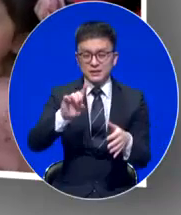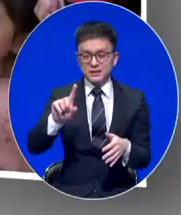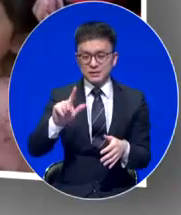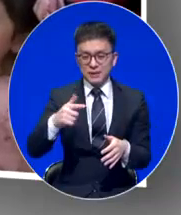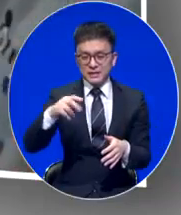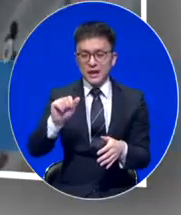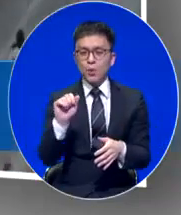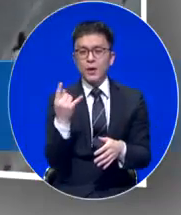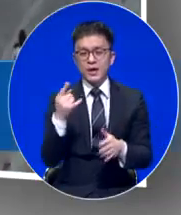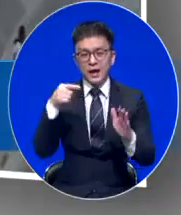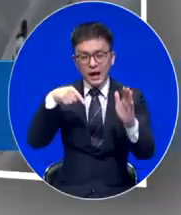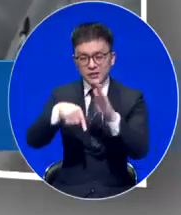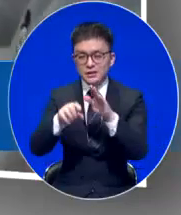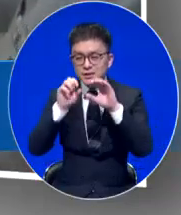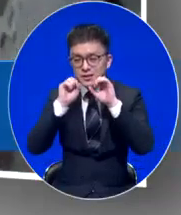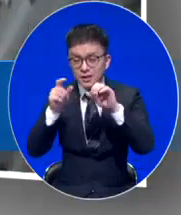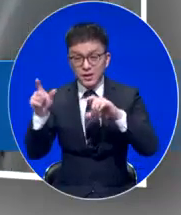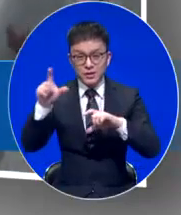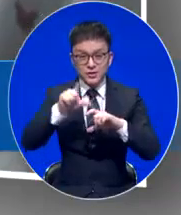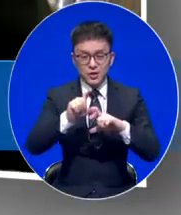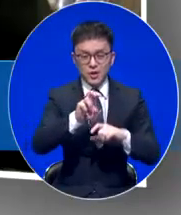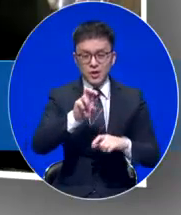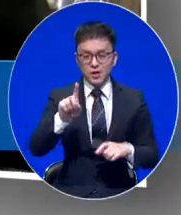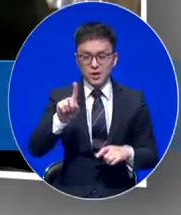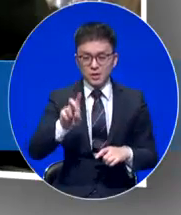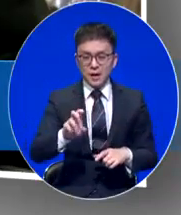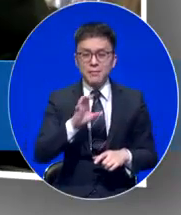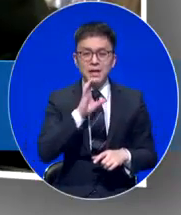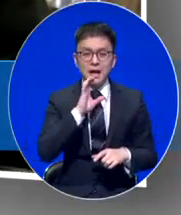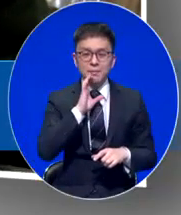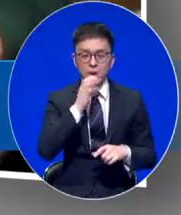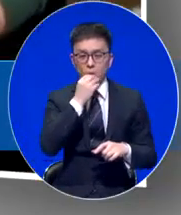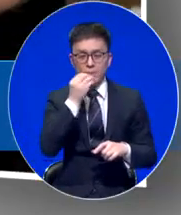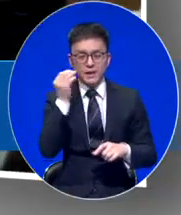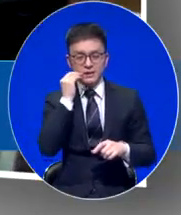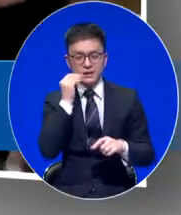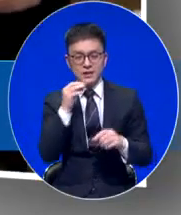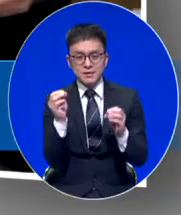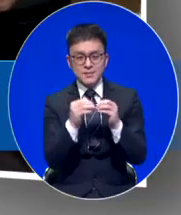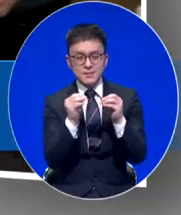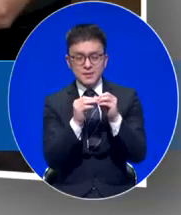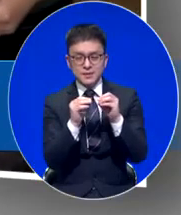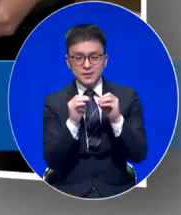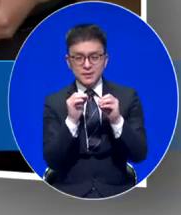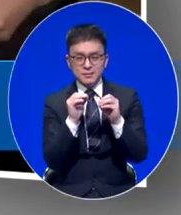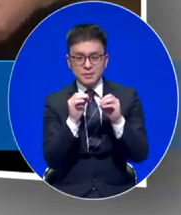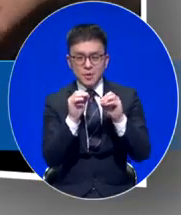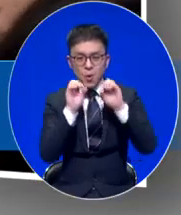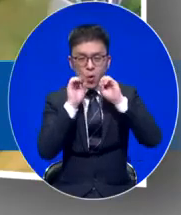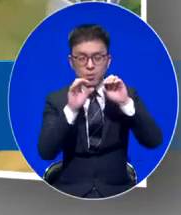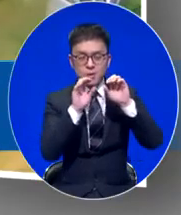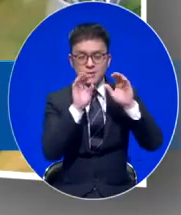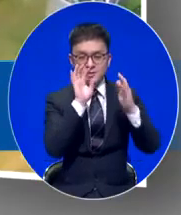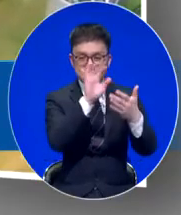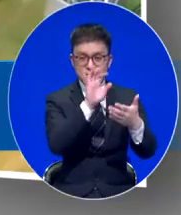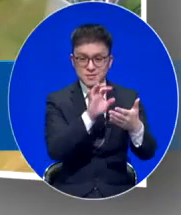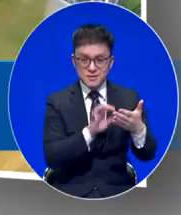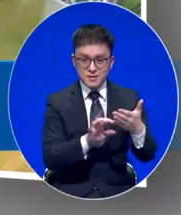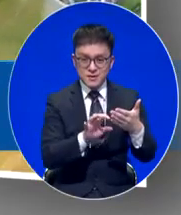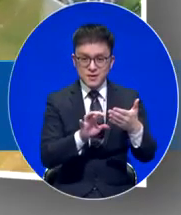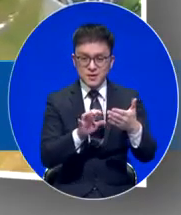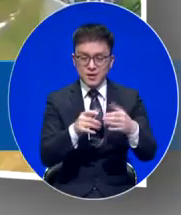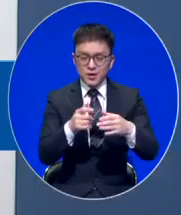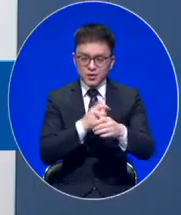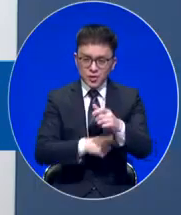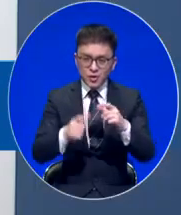카페 나 이런 것들을 통해서 그리고 복지분야 그 다음에 우리 못 하고 그 다음에 정부에서 운영하고 있는 여러 채널을 통해서 여러분들께